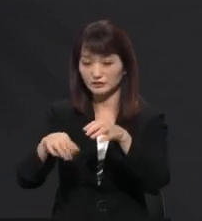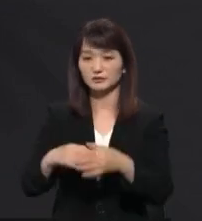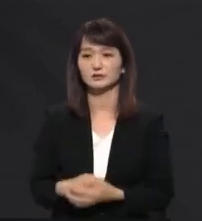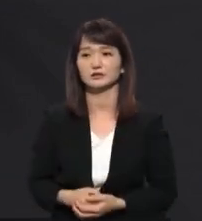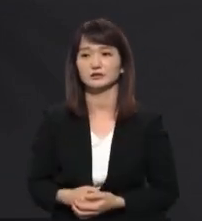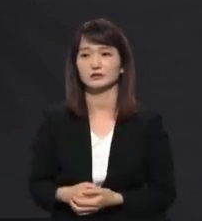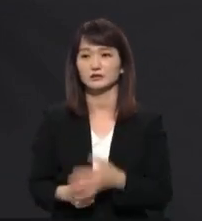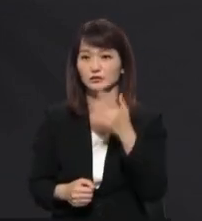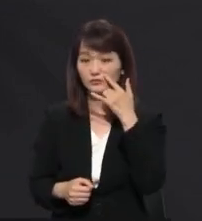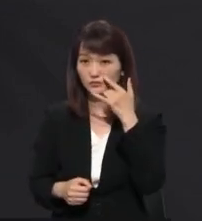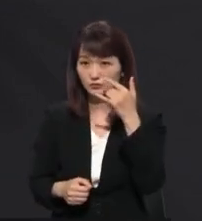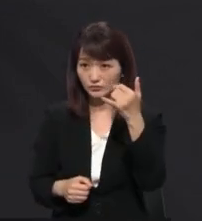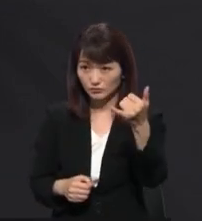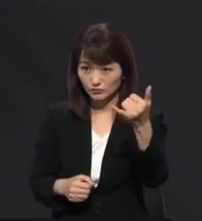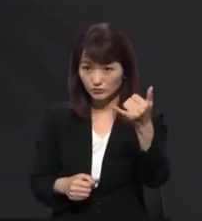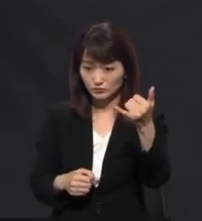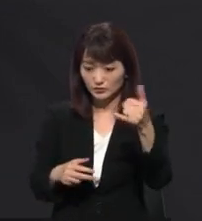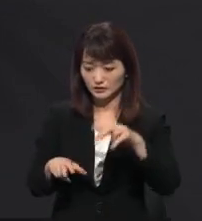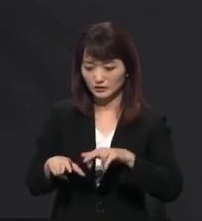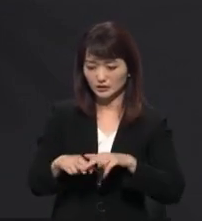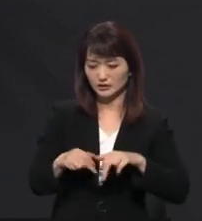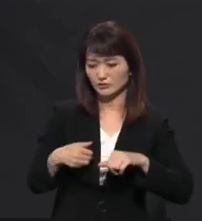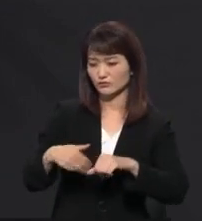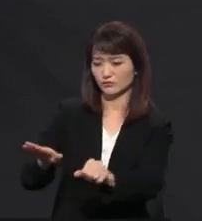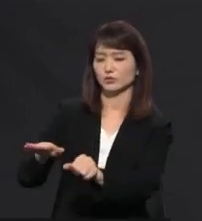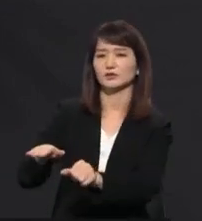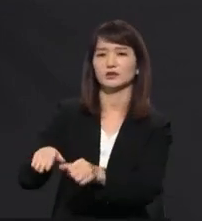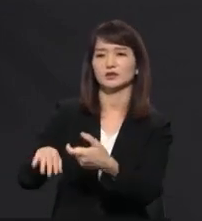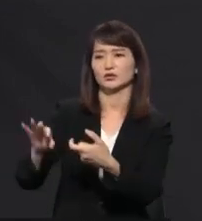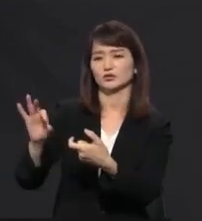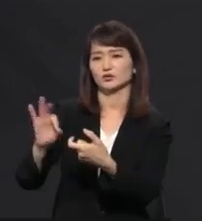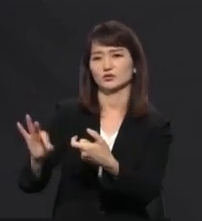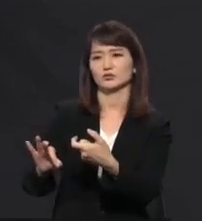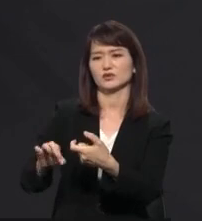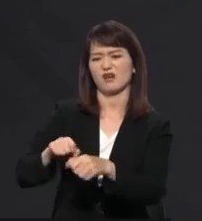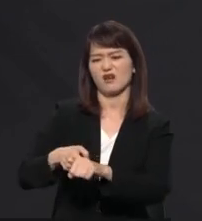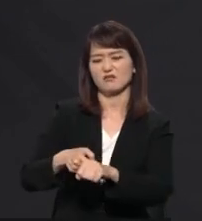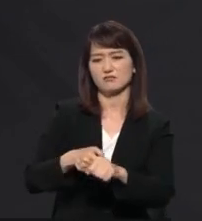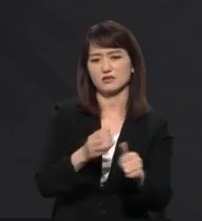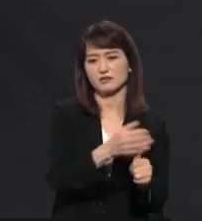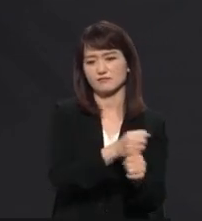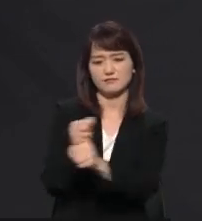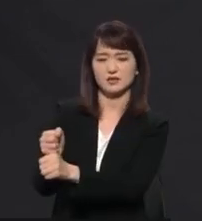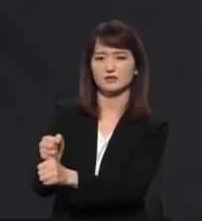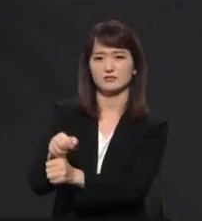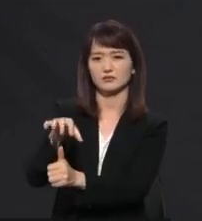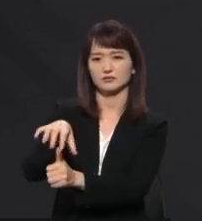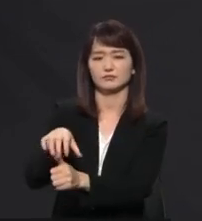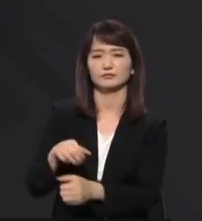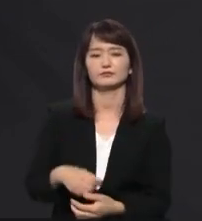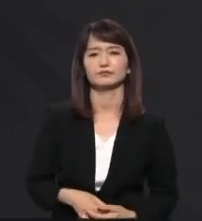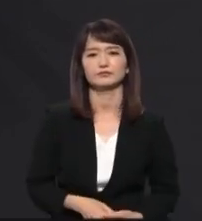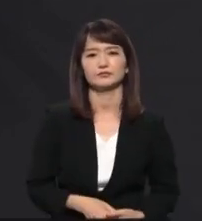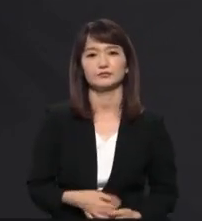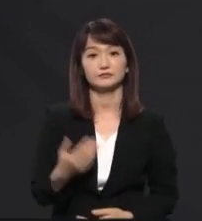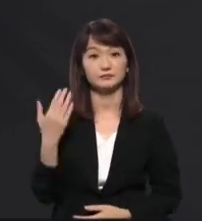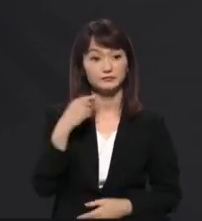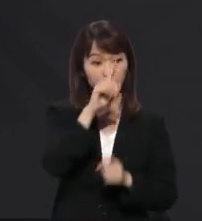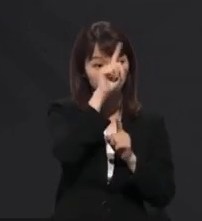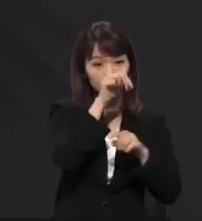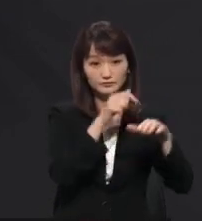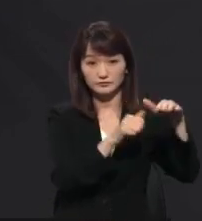부모가 집어넣는 사람들이 60%예요 강제 입수 아닙니까 근데 저번에 이제 이준석